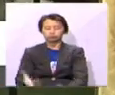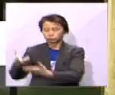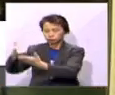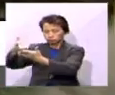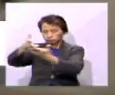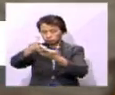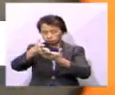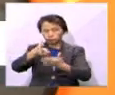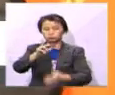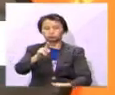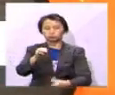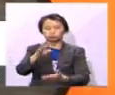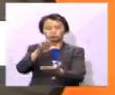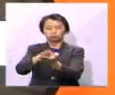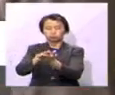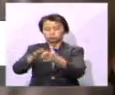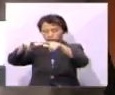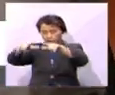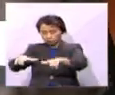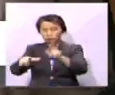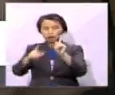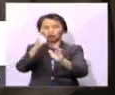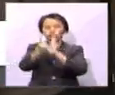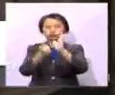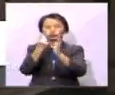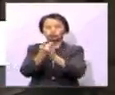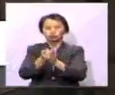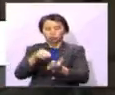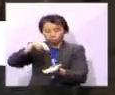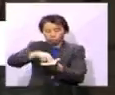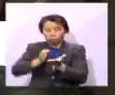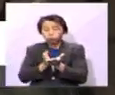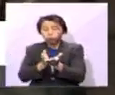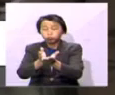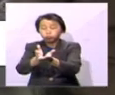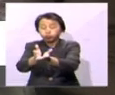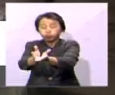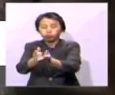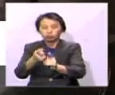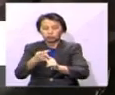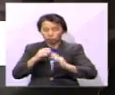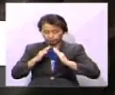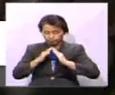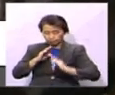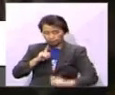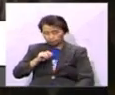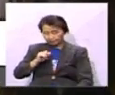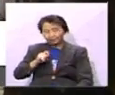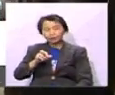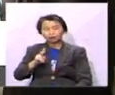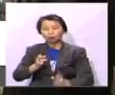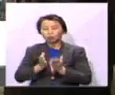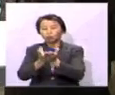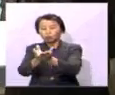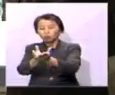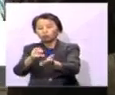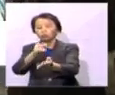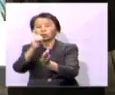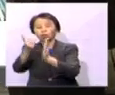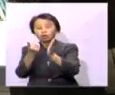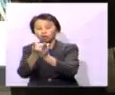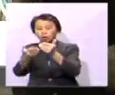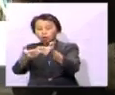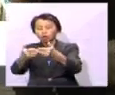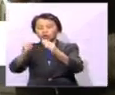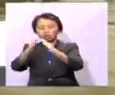Tinjauan RTM di sekolah yang terletak kira-kira sejam perjalanan menaiki bot laju dari Pekan Tatau mendapati padang sekolah, bilik darjah dan